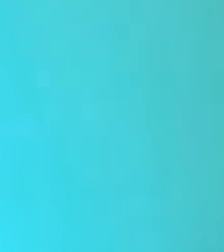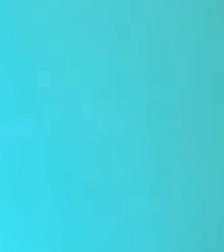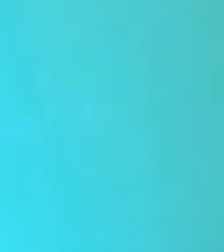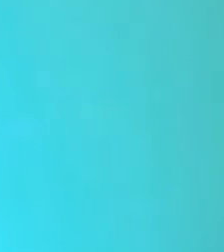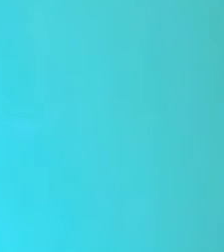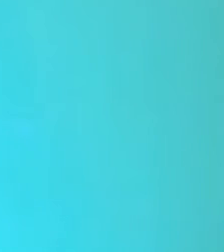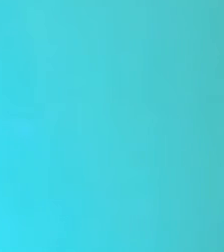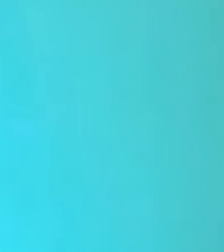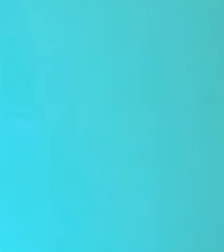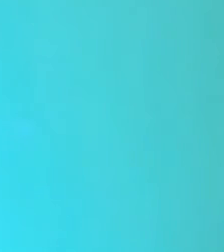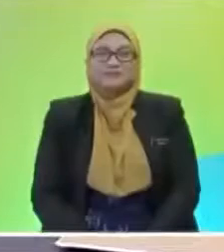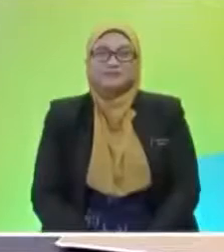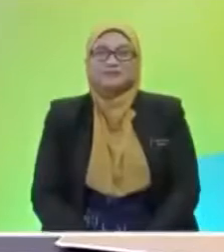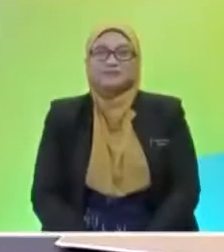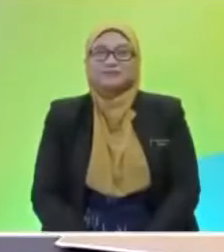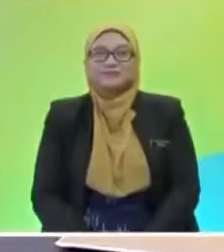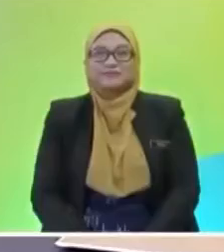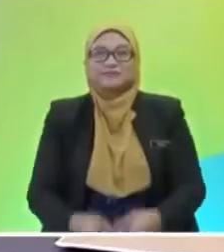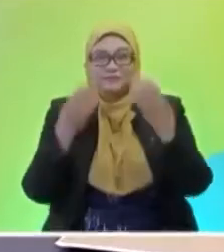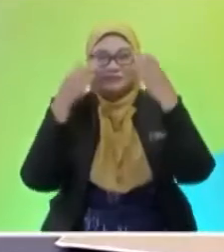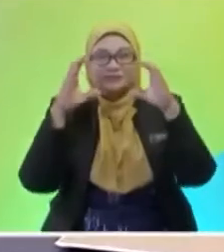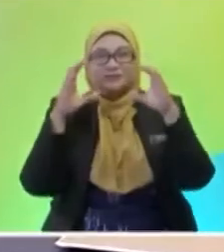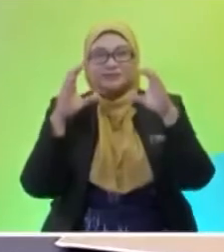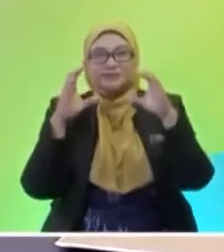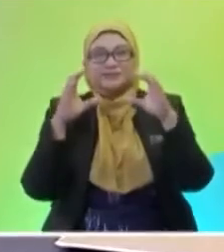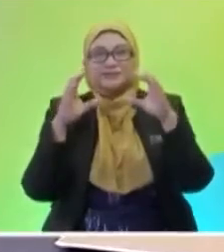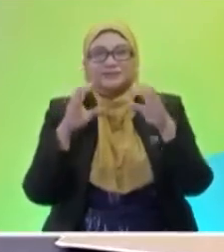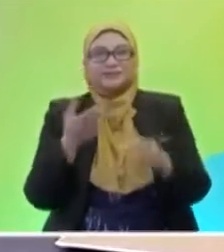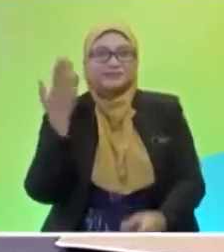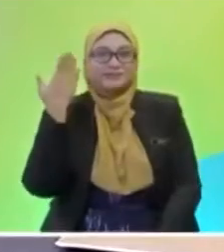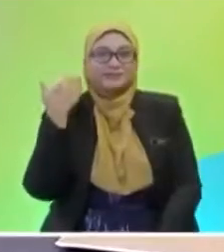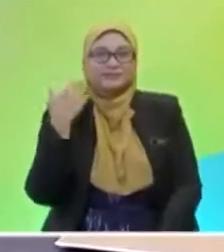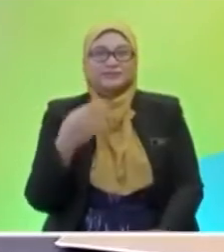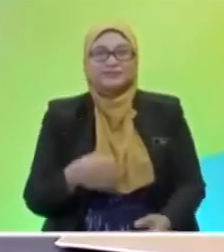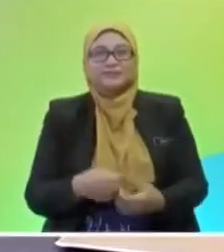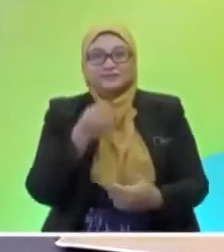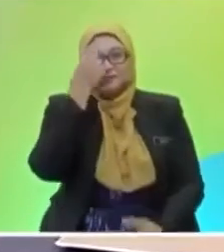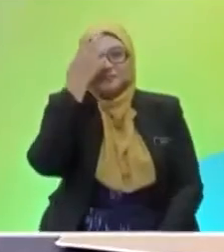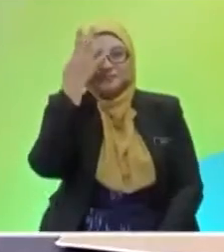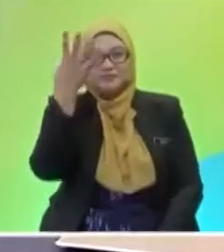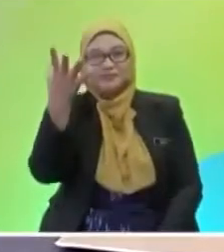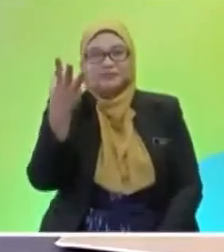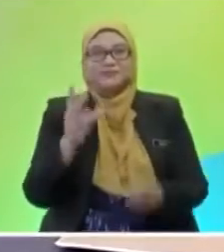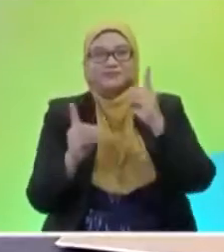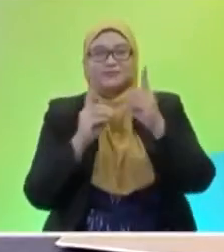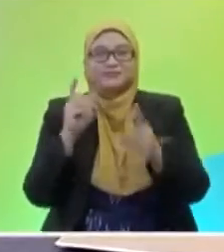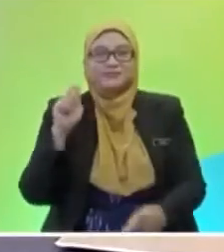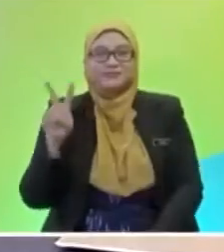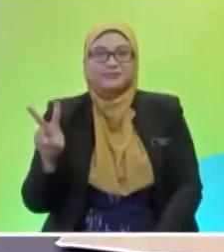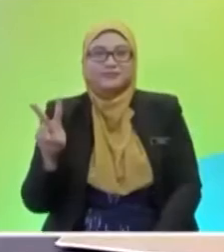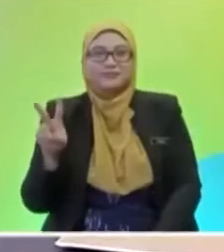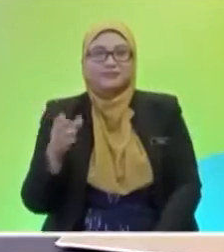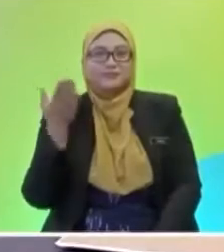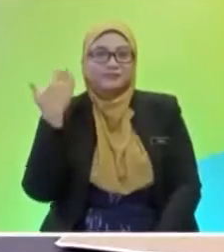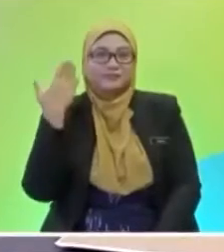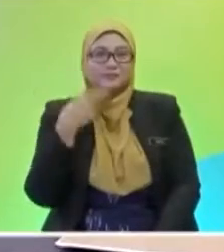Okey, terbaik. Baiklah, Cikgu Nash, hari itu Cikgu ada sebutkan sebentar tadi kan, dalam slot Didik TV juga kita ada hasilkan lakaran modal